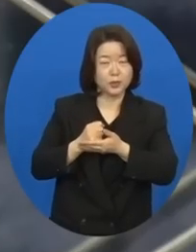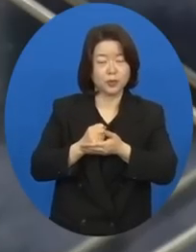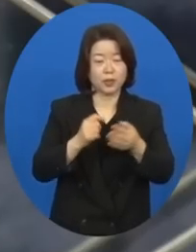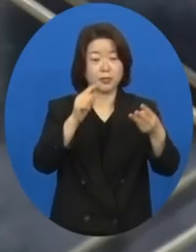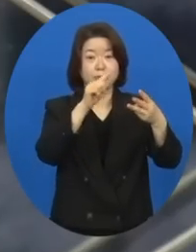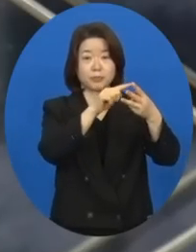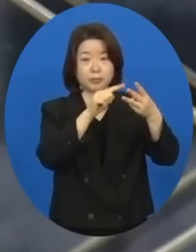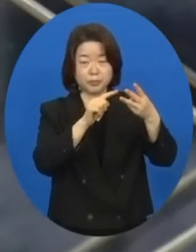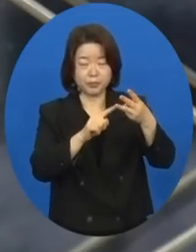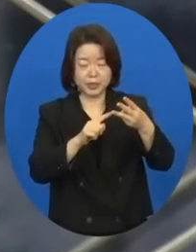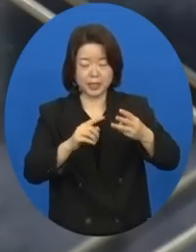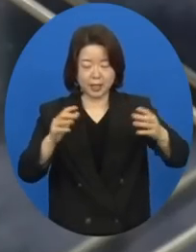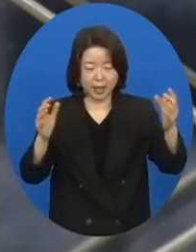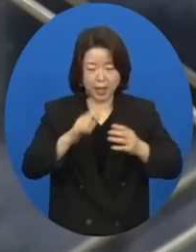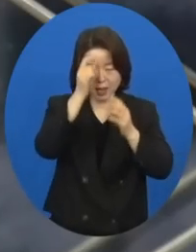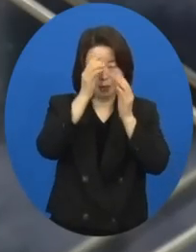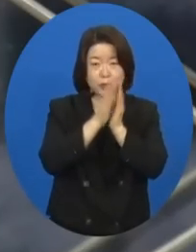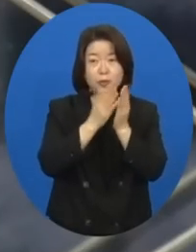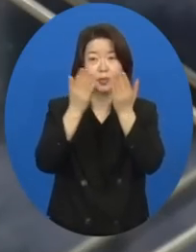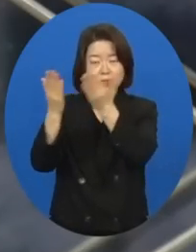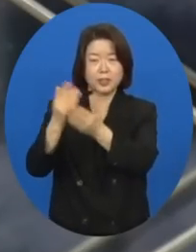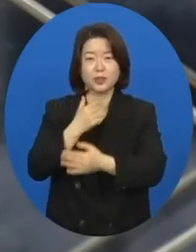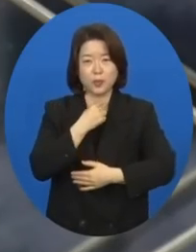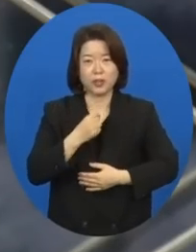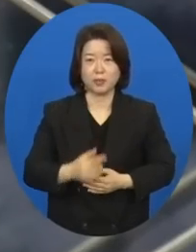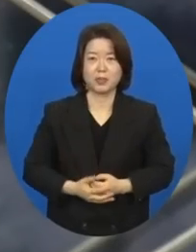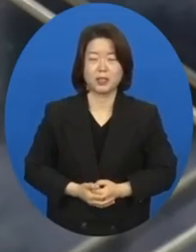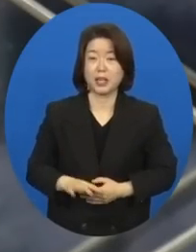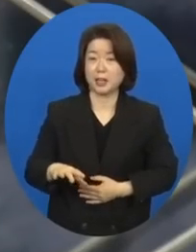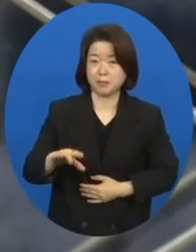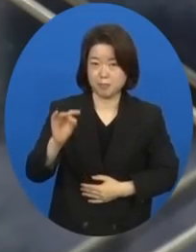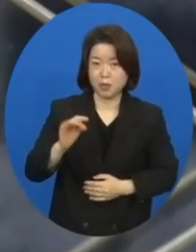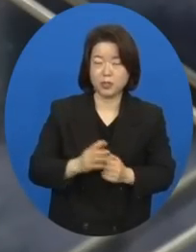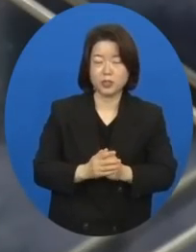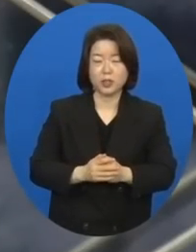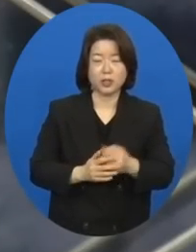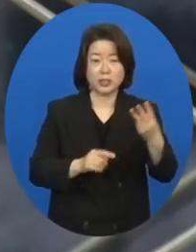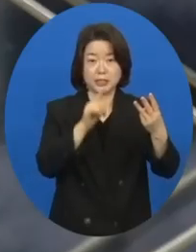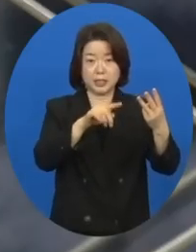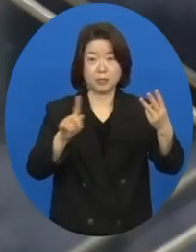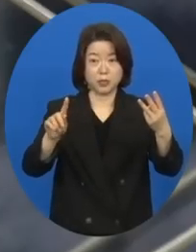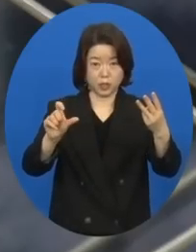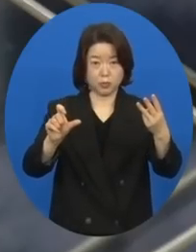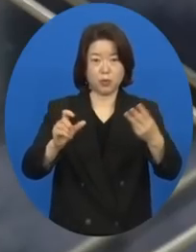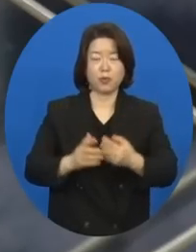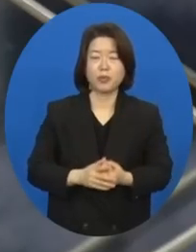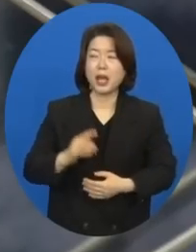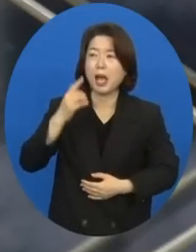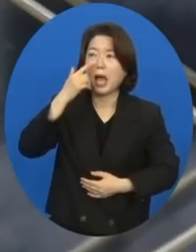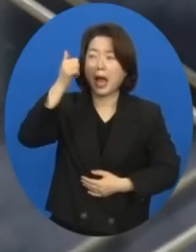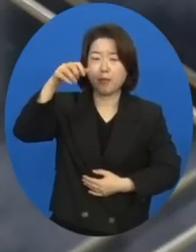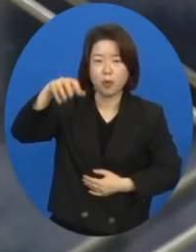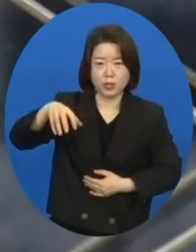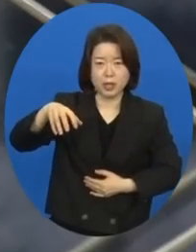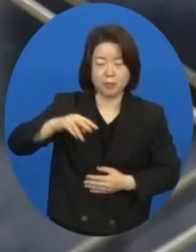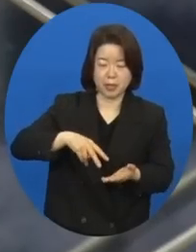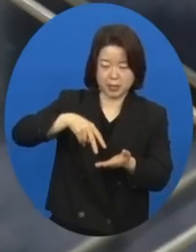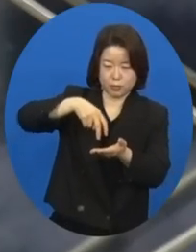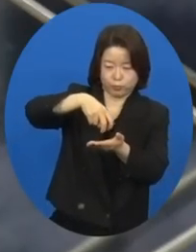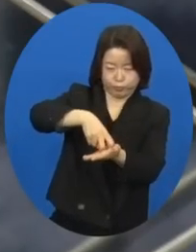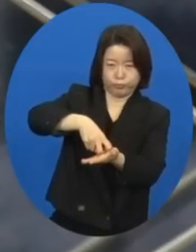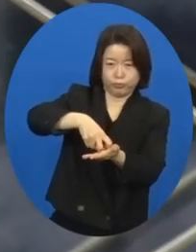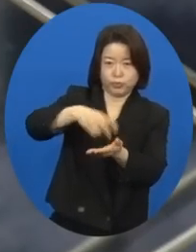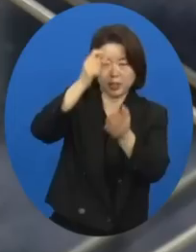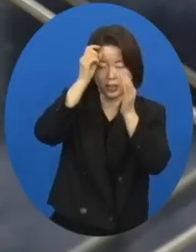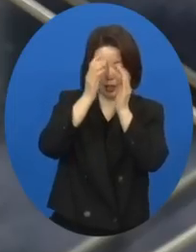나누어서 함께 합심해서 기도하도록 하겠습니다. 먼저 15절 말씀에 아버지 앞에 무릎을